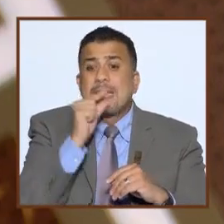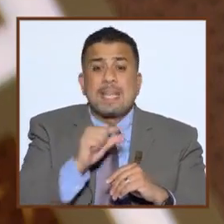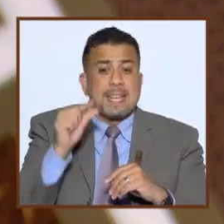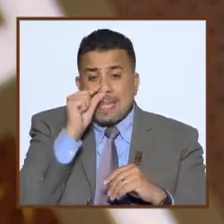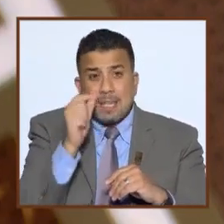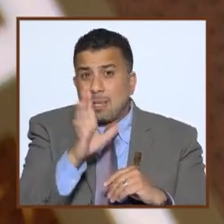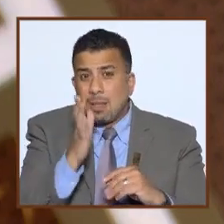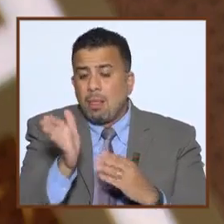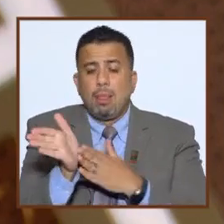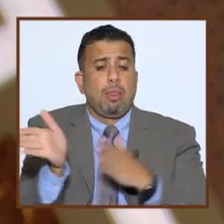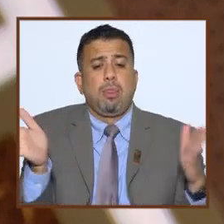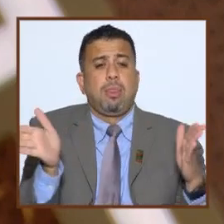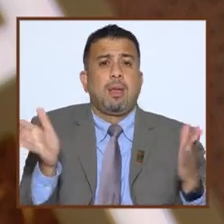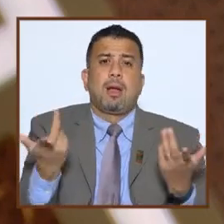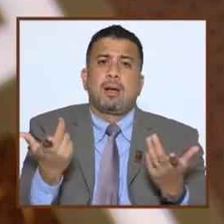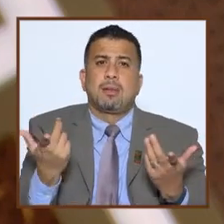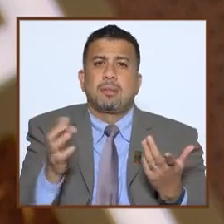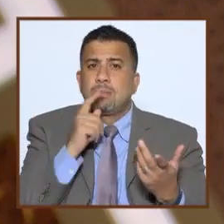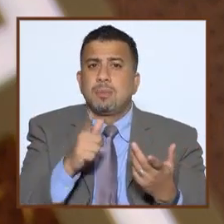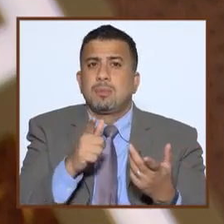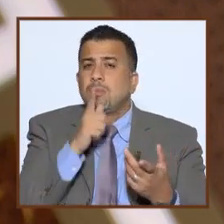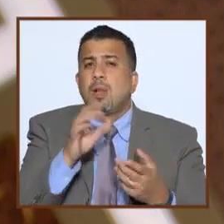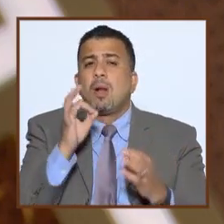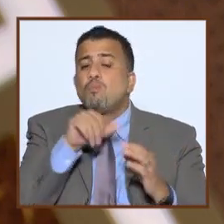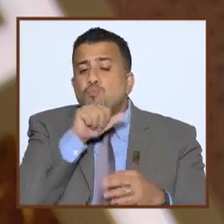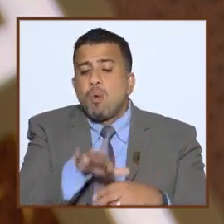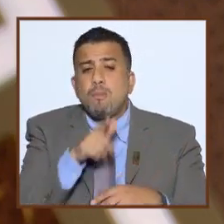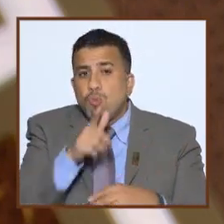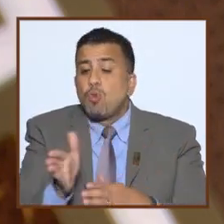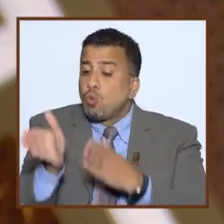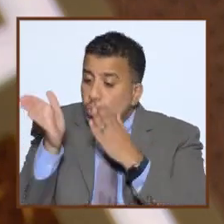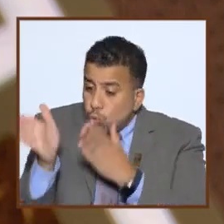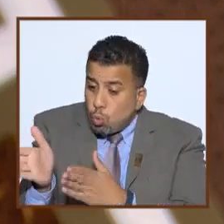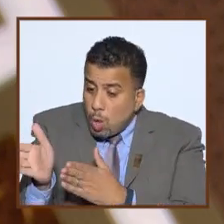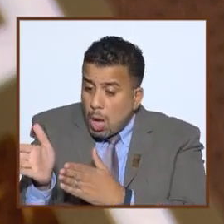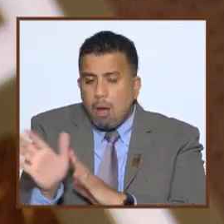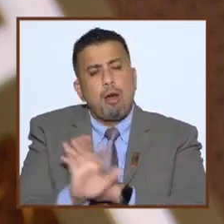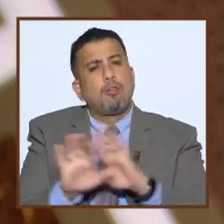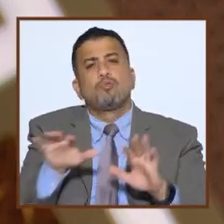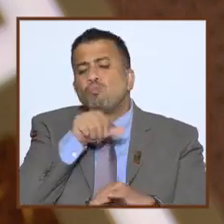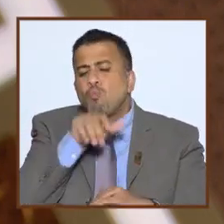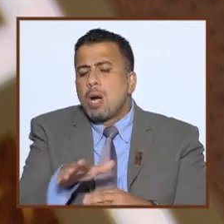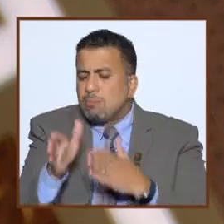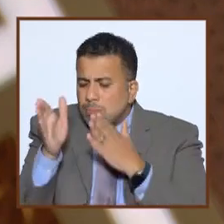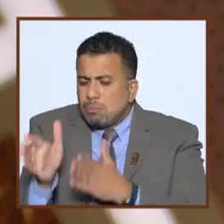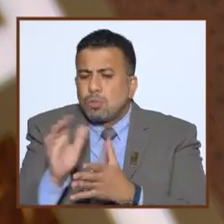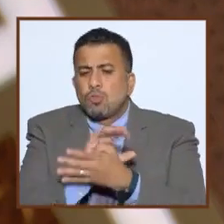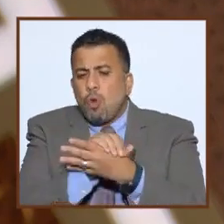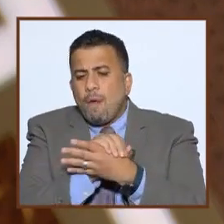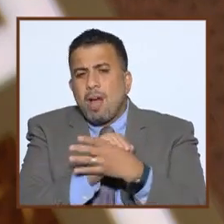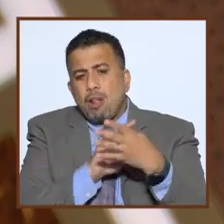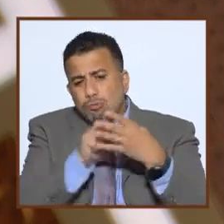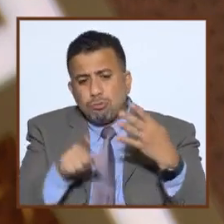هذا ما ليس منه فهو رد يقول عليكم بسنتي وسنه الخلفاء الراشدين المهديين من بعدي عضوا عليها